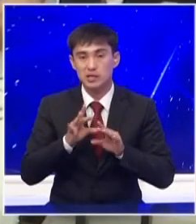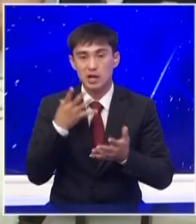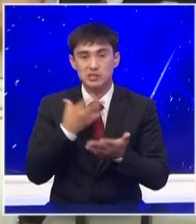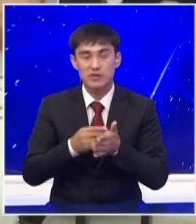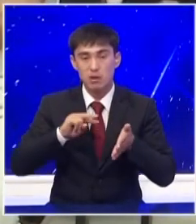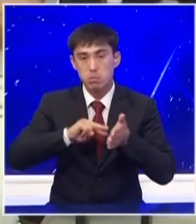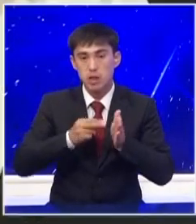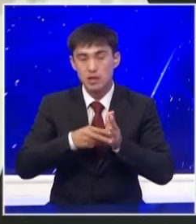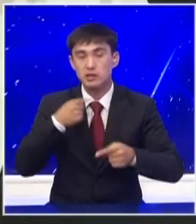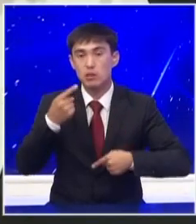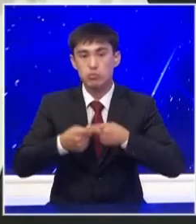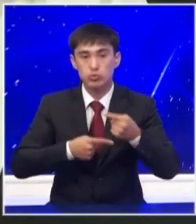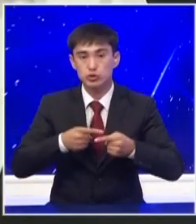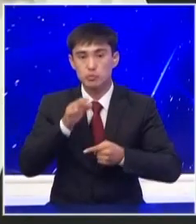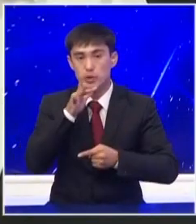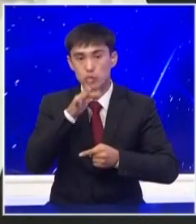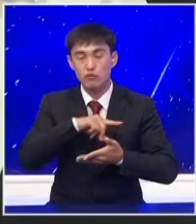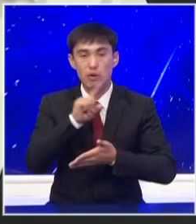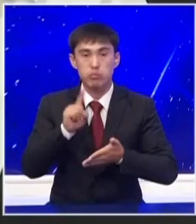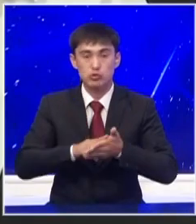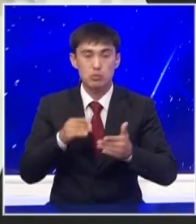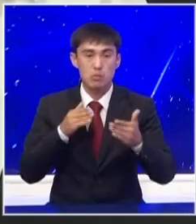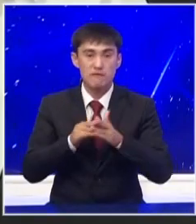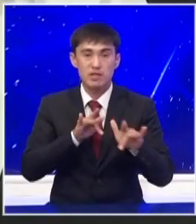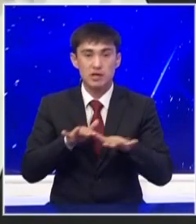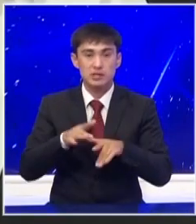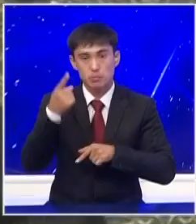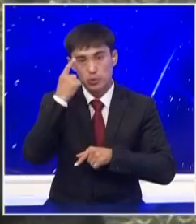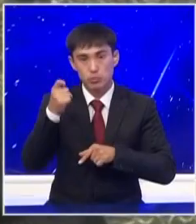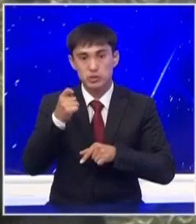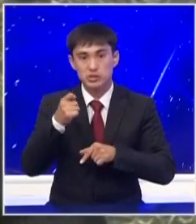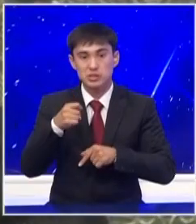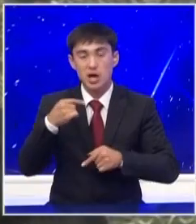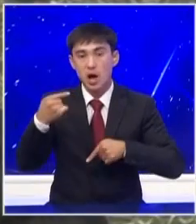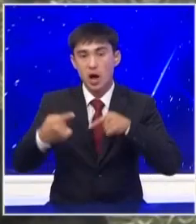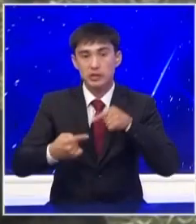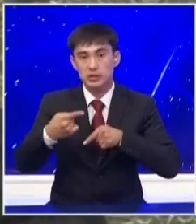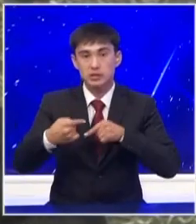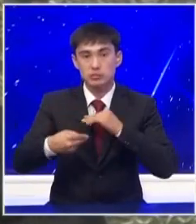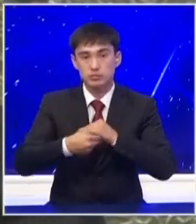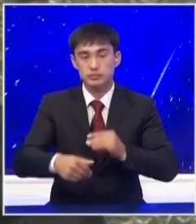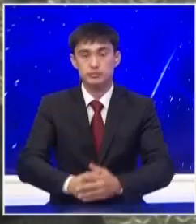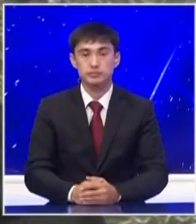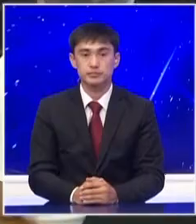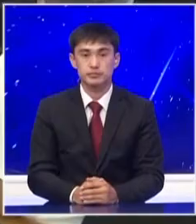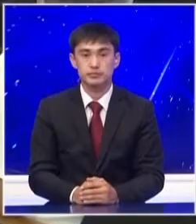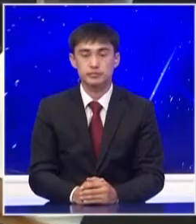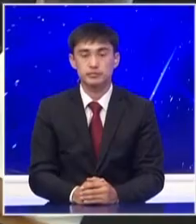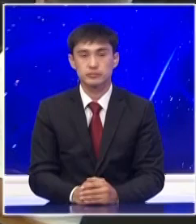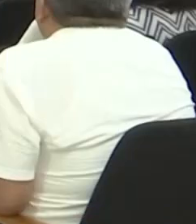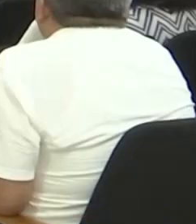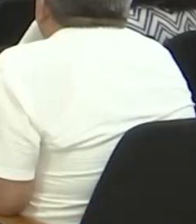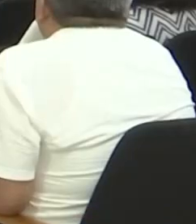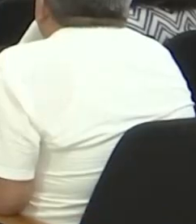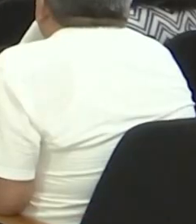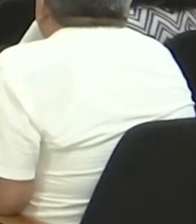своих планах на предстоящий период в вопросах профилактики и предупреждения антисоциального явления. Хундуз Нурмухамбетова, Ержан